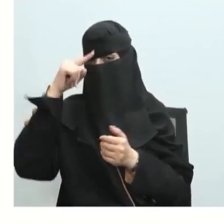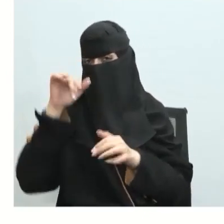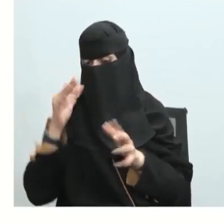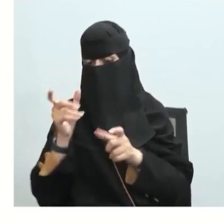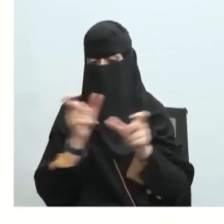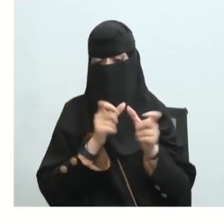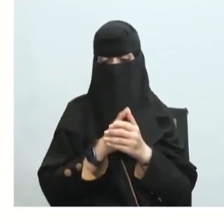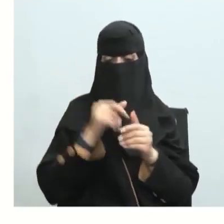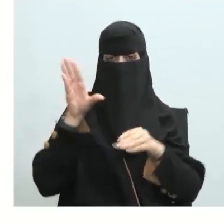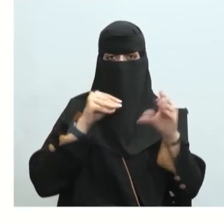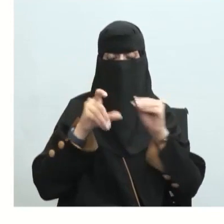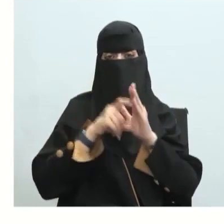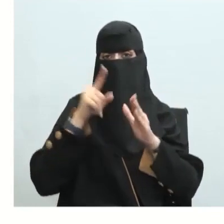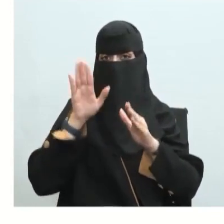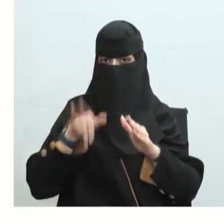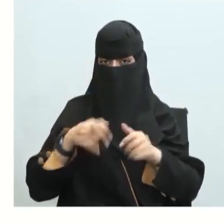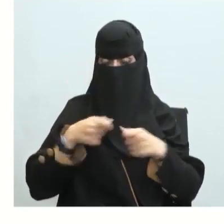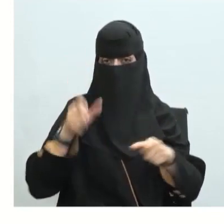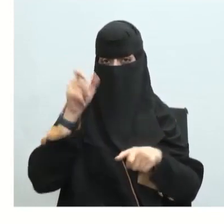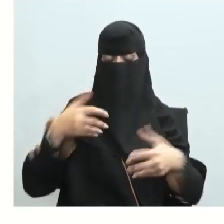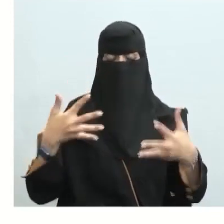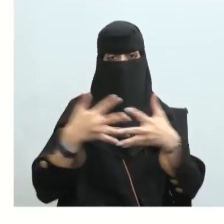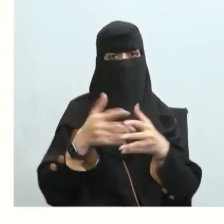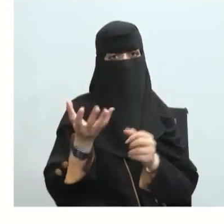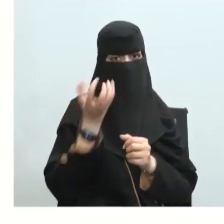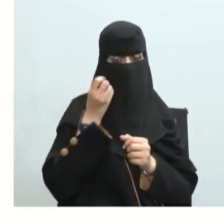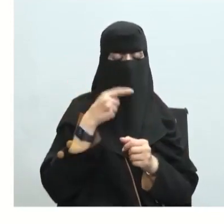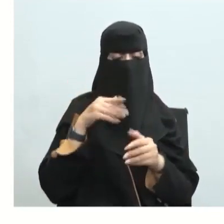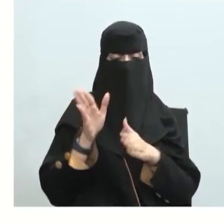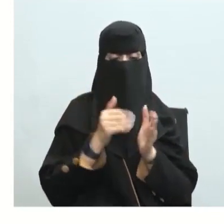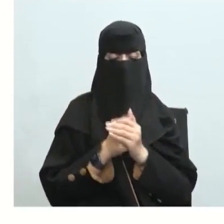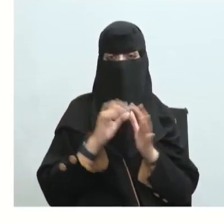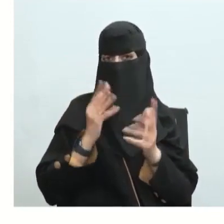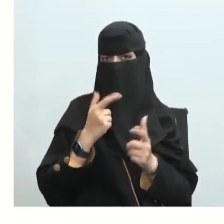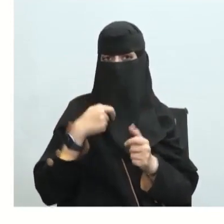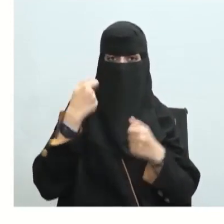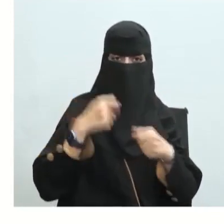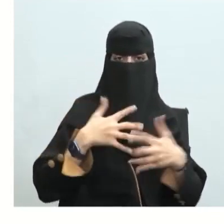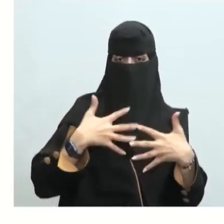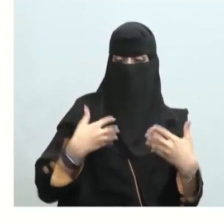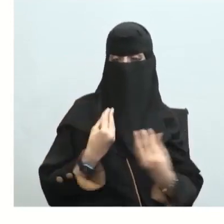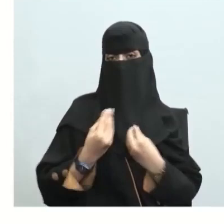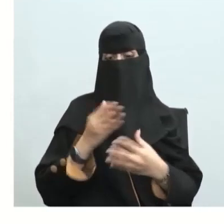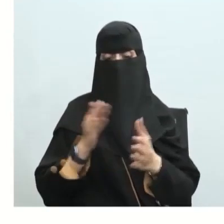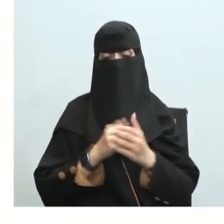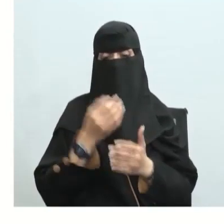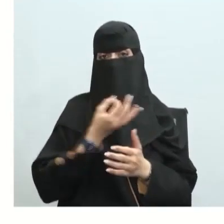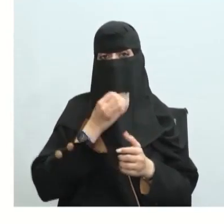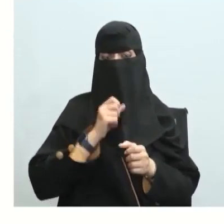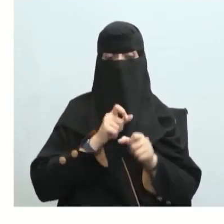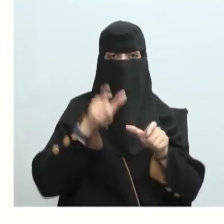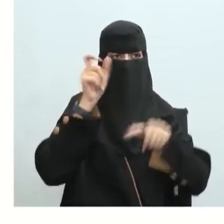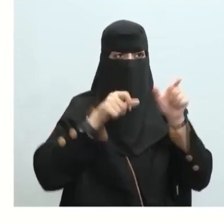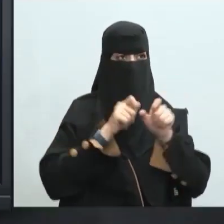تاتي بها قصه لاحد المشترين ايضا ه من وسائل الجذب كيف اشترى هذه السياره وكيف ارتاح معها ثم اقوال مثلا